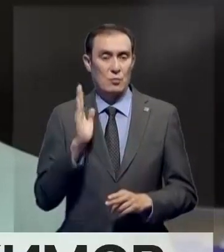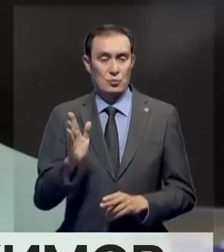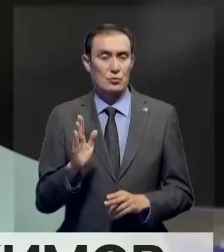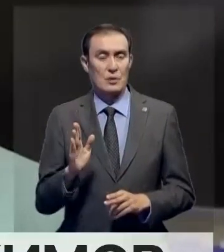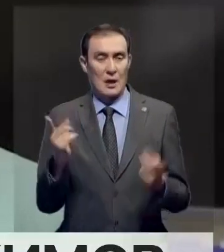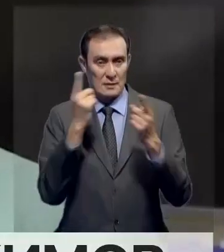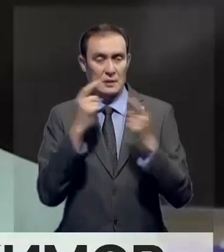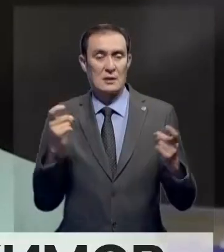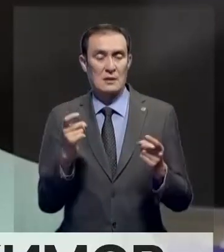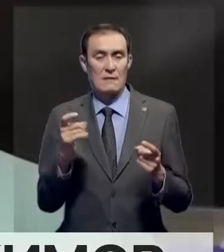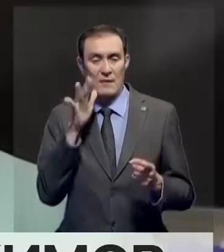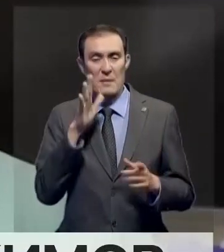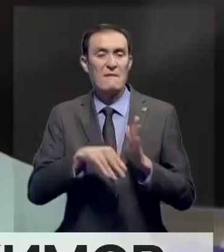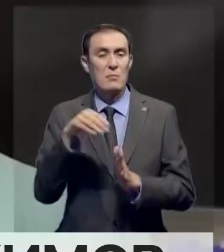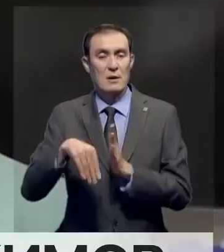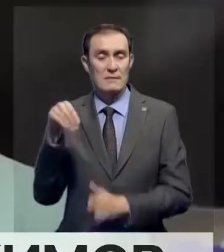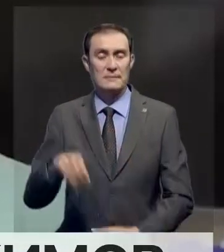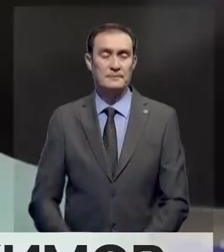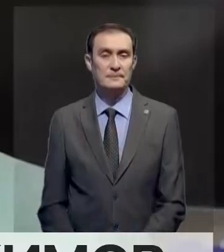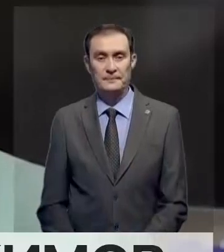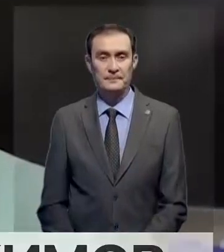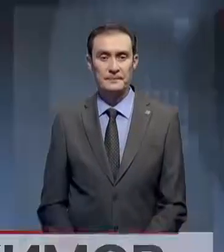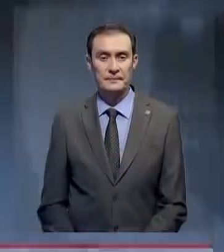даны накануне выборов.